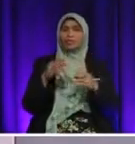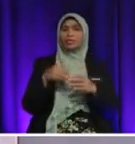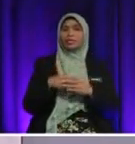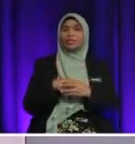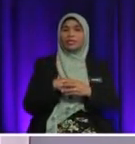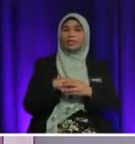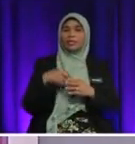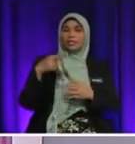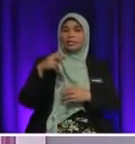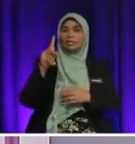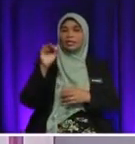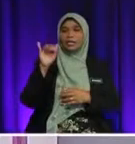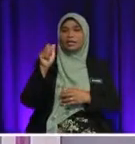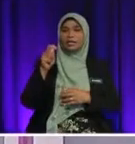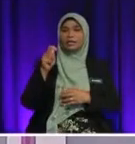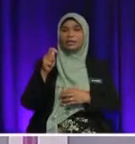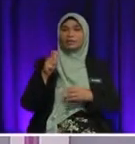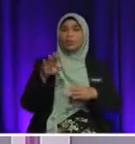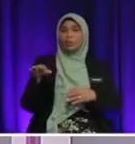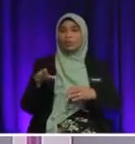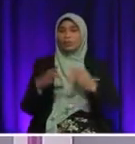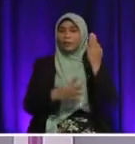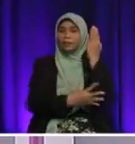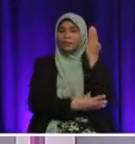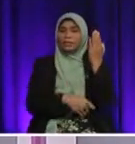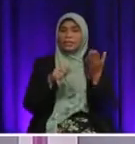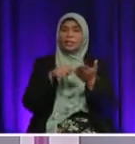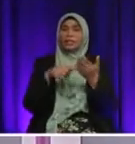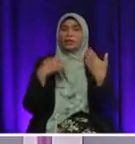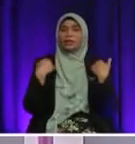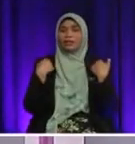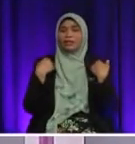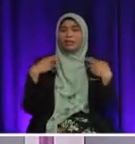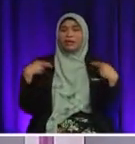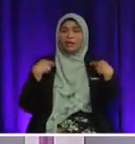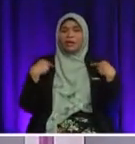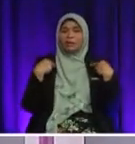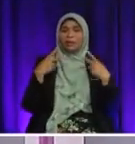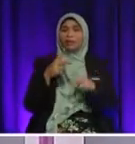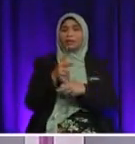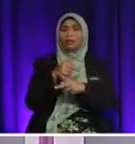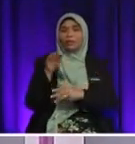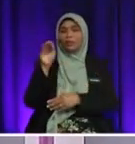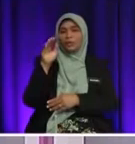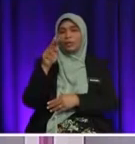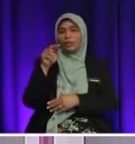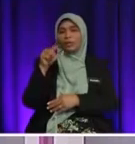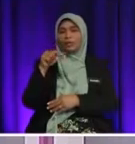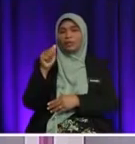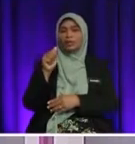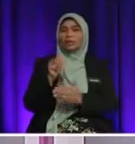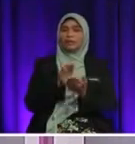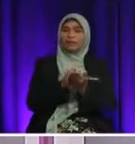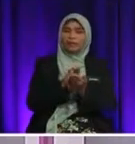dihikayatkan bahawa budak miskin ini mempunyai haiwan peliharaan, iaitu ular naga, anak tikus